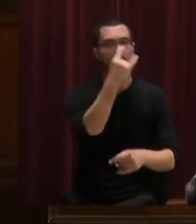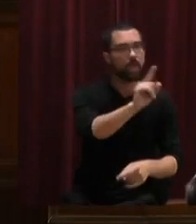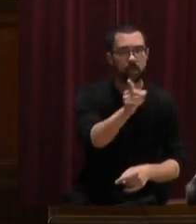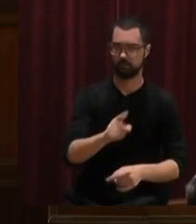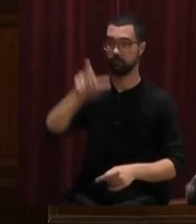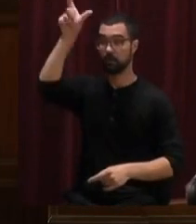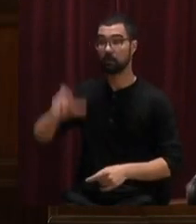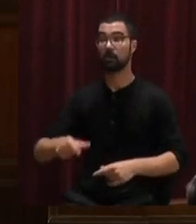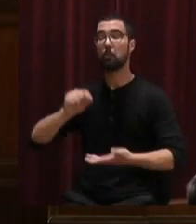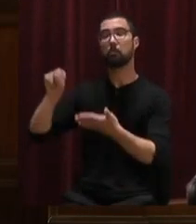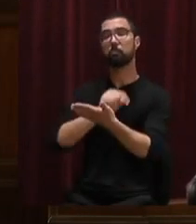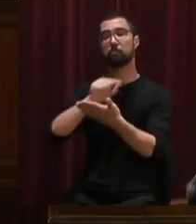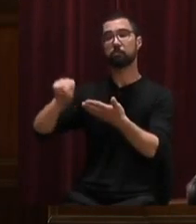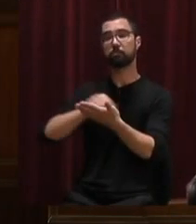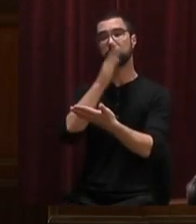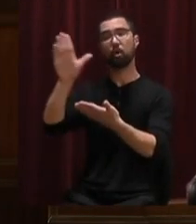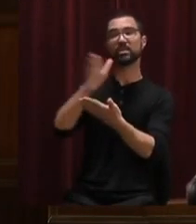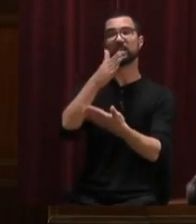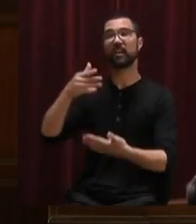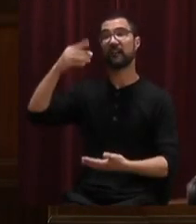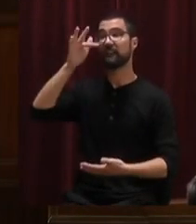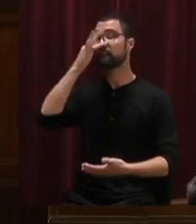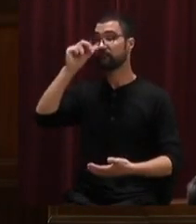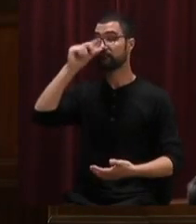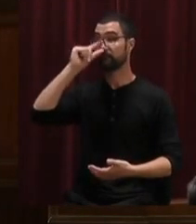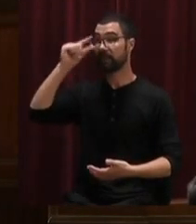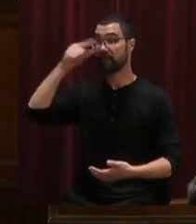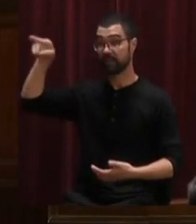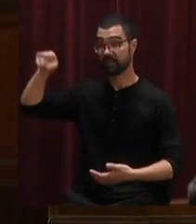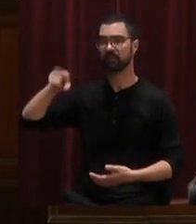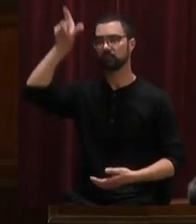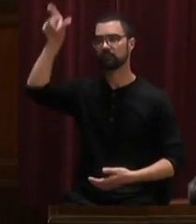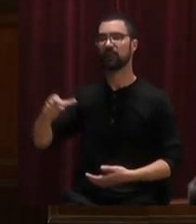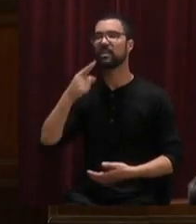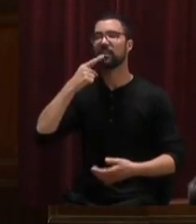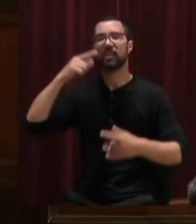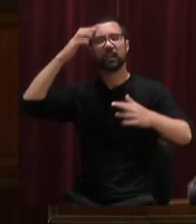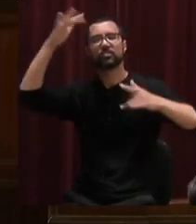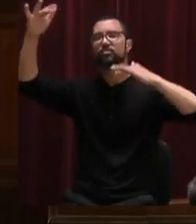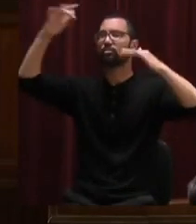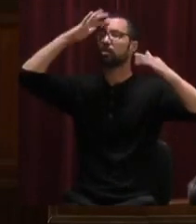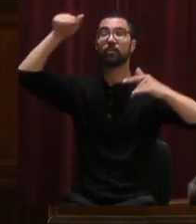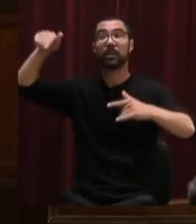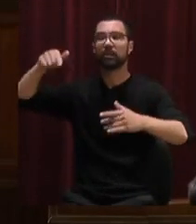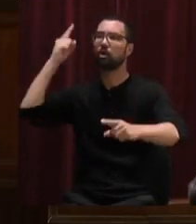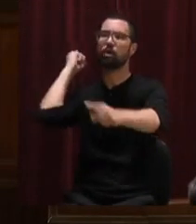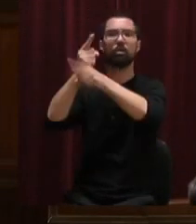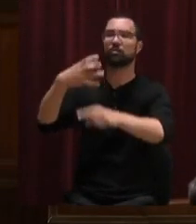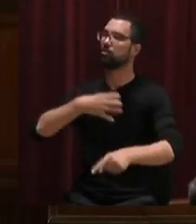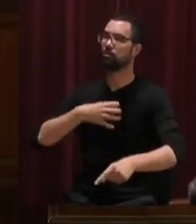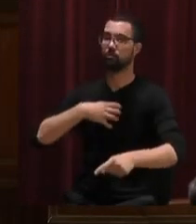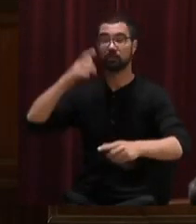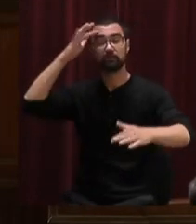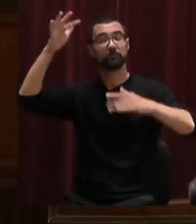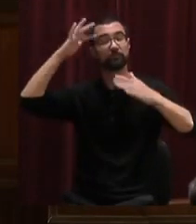Bauçà, no podrien acceptar un espai incontrolable com els somnis, com crear. Senyores i senyors,